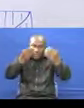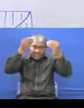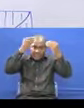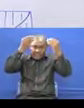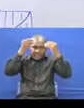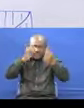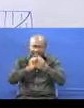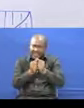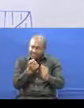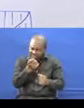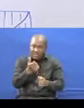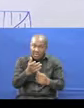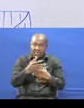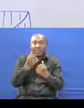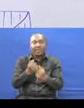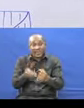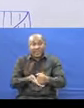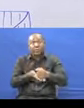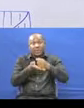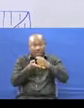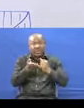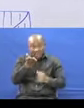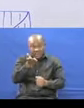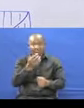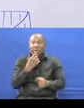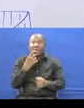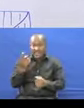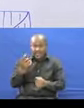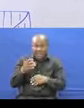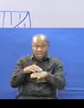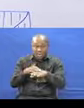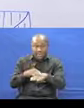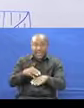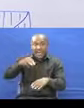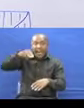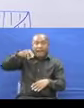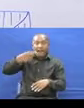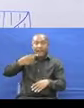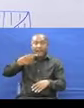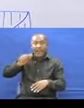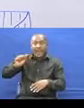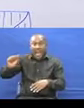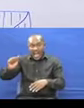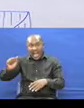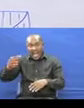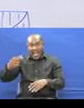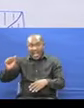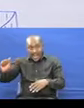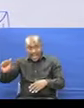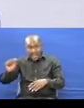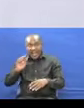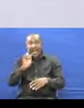kimoja kidogo utakipata kitakusaidia eh. Wanasema mgagana upwa hali wali mkavu. Yaani ukipita pita baharini